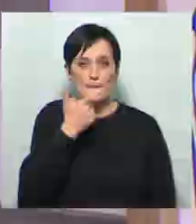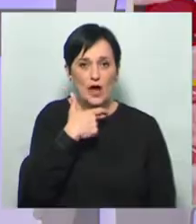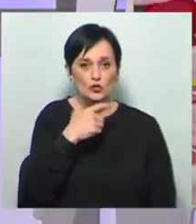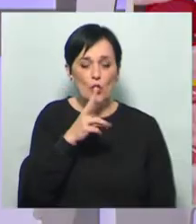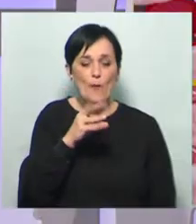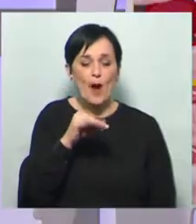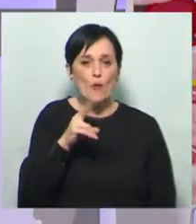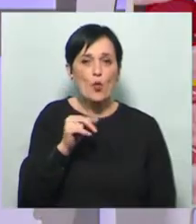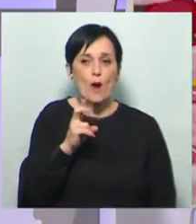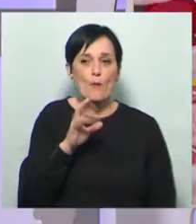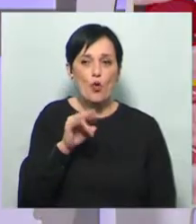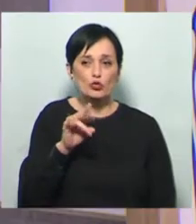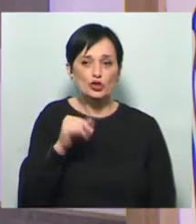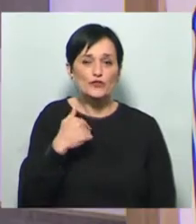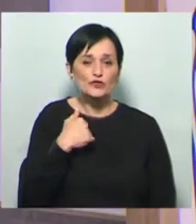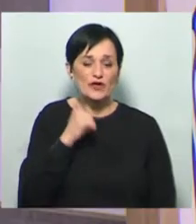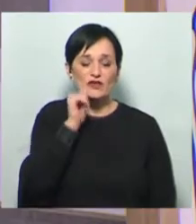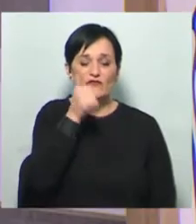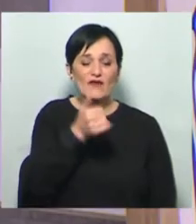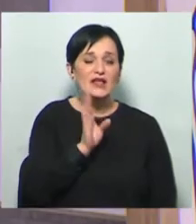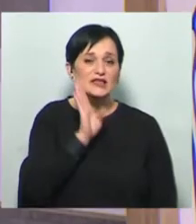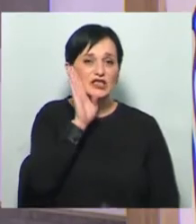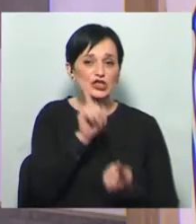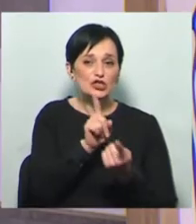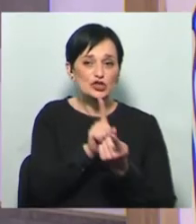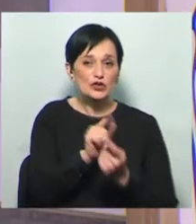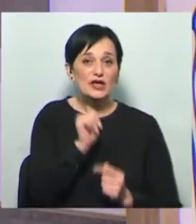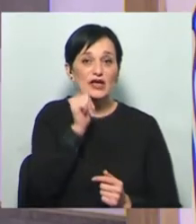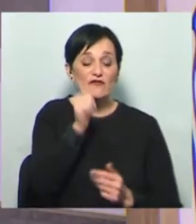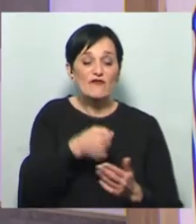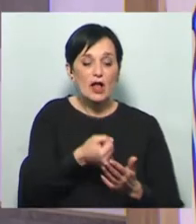ბატონი მამუკა ბოკუჩავა. ჩვენ თმაც ხვალდილით შეხვდებით,